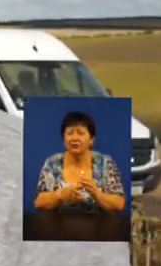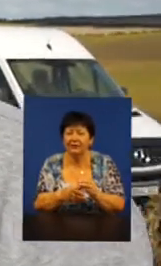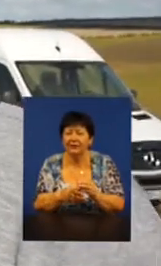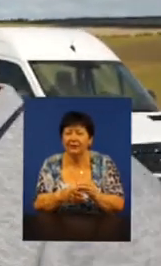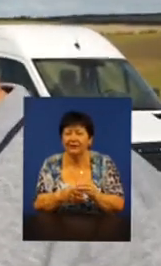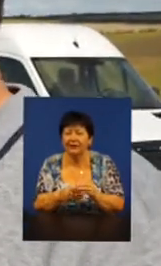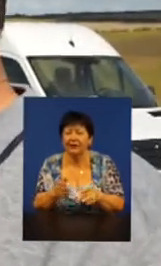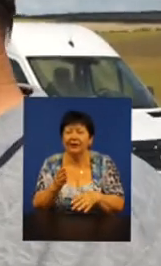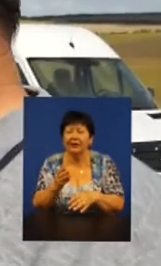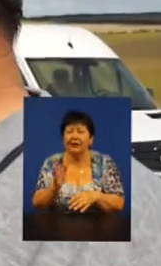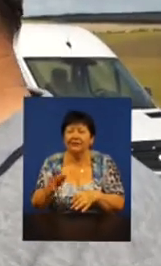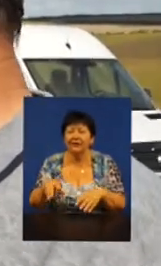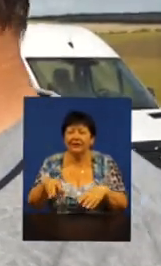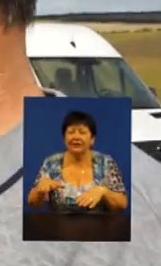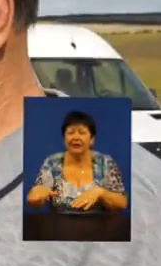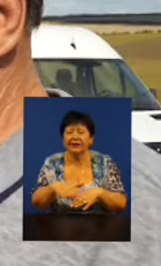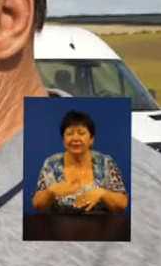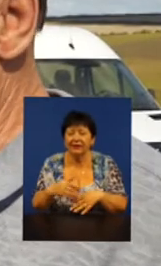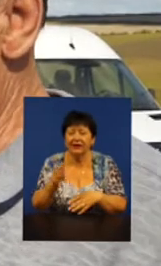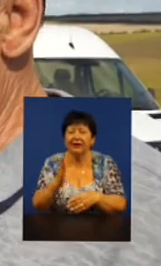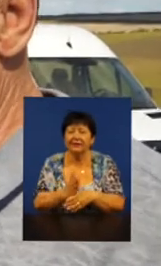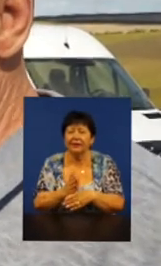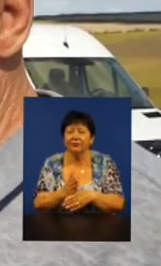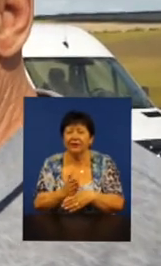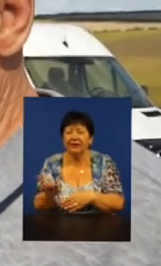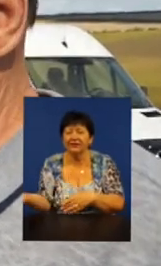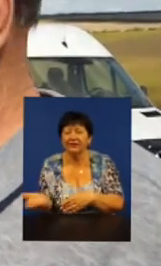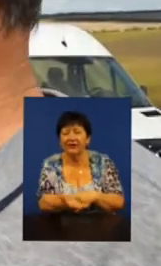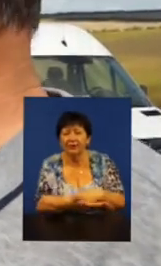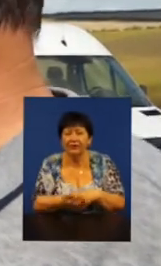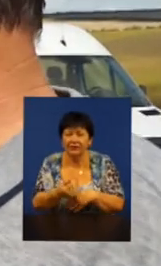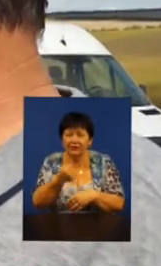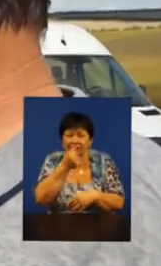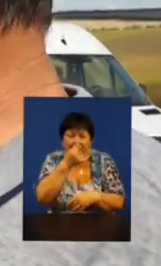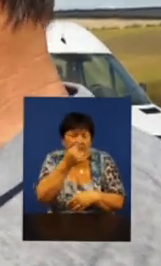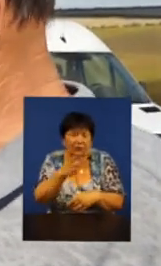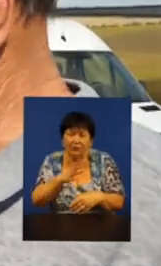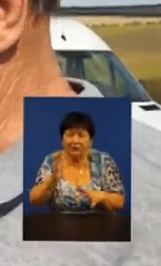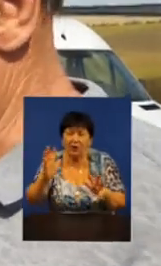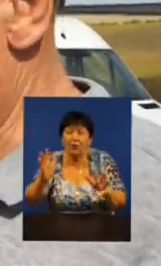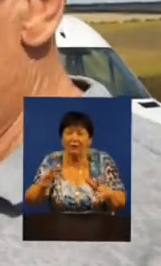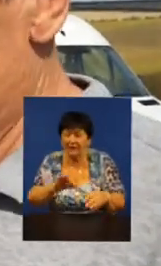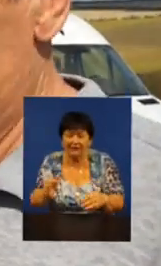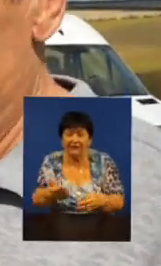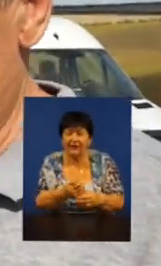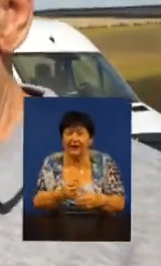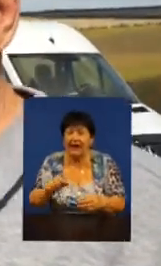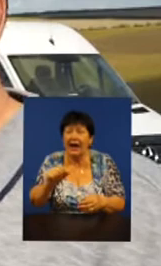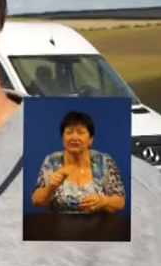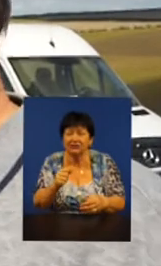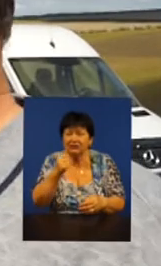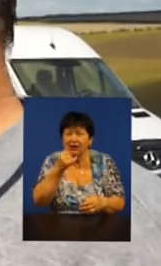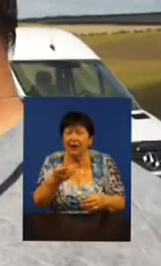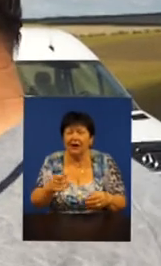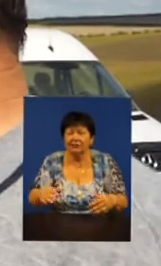trebuie prelucrate, nici n-a să fie cosite, fiindcă nu are ce strânge combaina. Agenția economică se află într-o